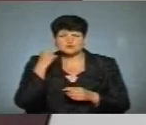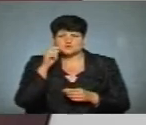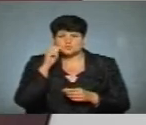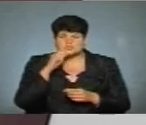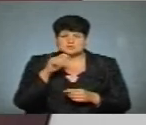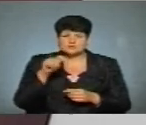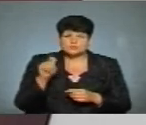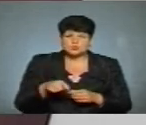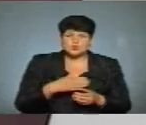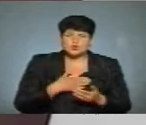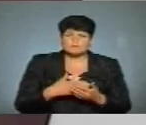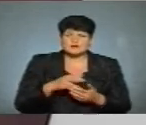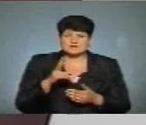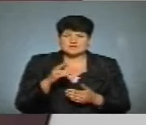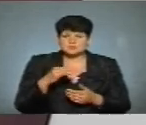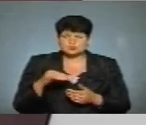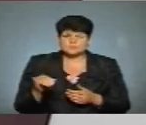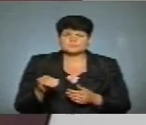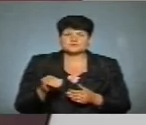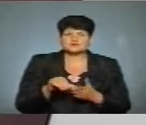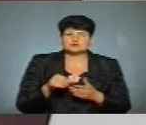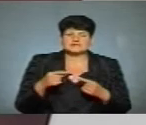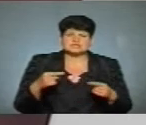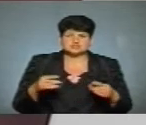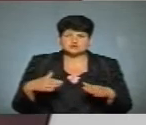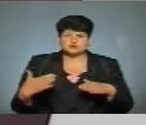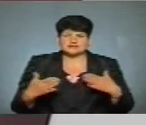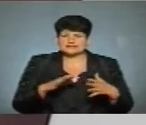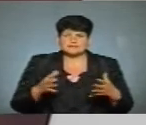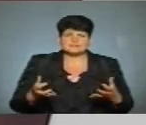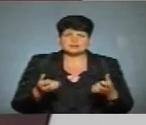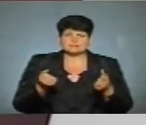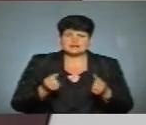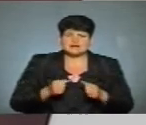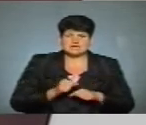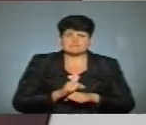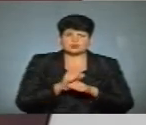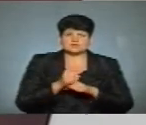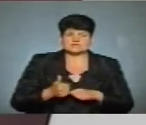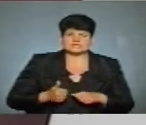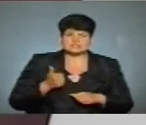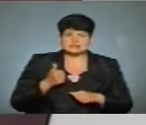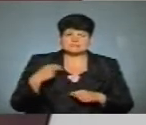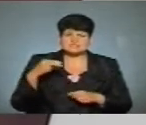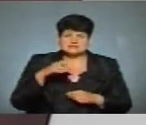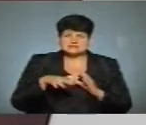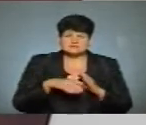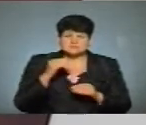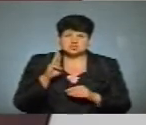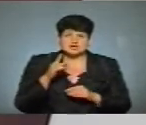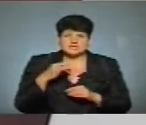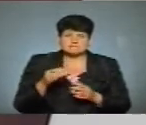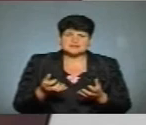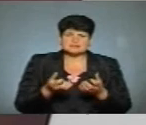війну громадянською за участі інших сторін і не підтримує Революцію Гідності. На президентських виборах у першому турі Шарій